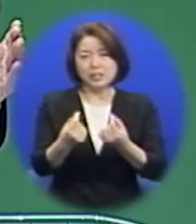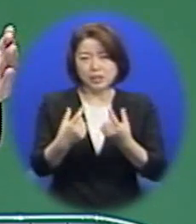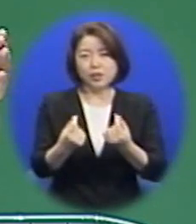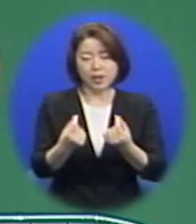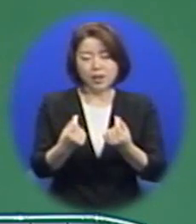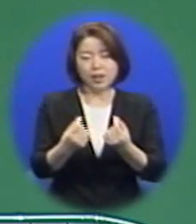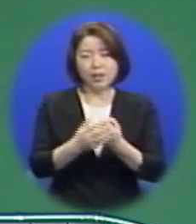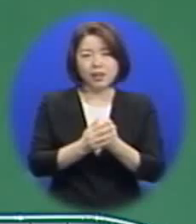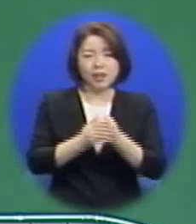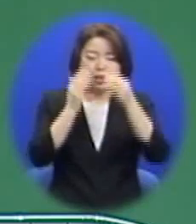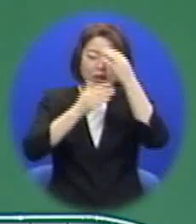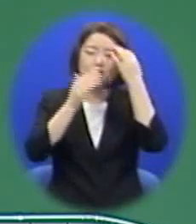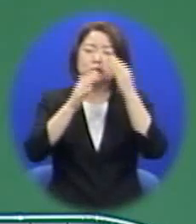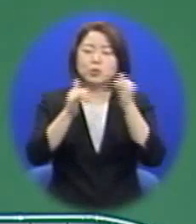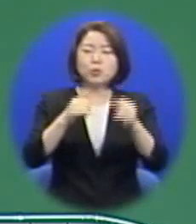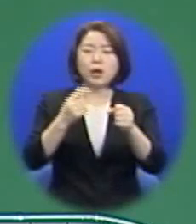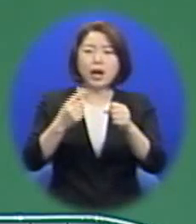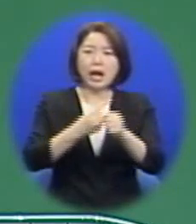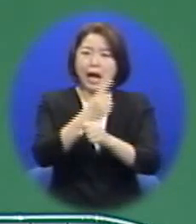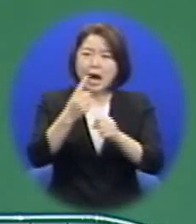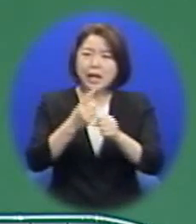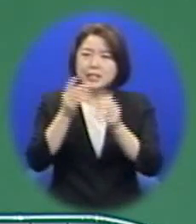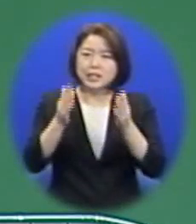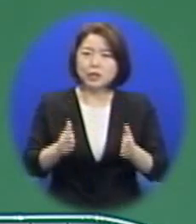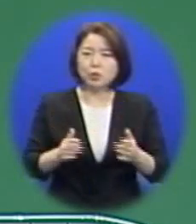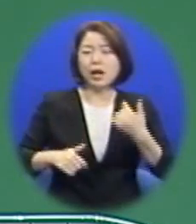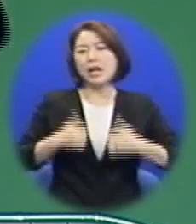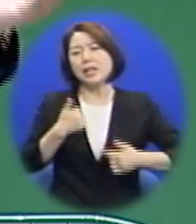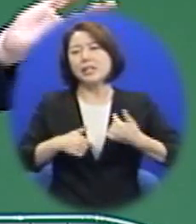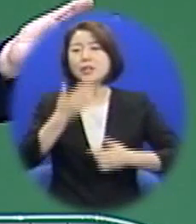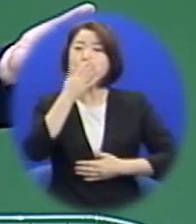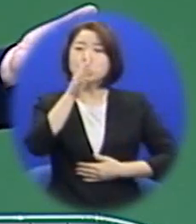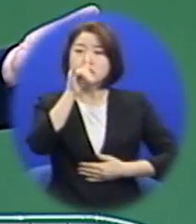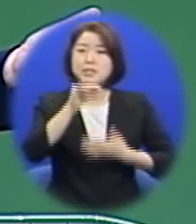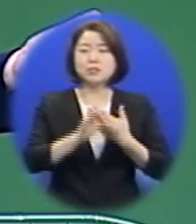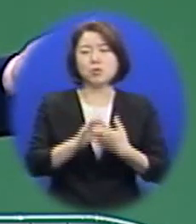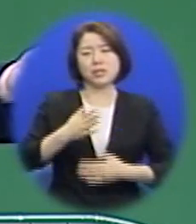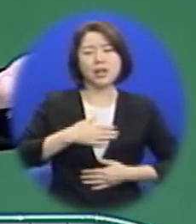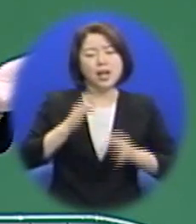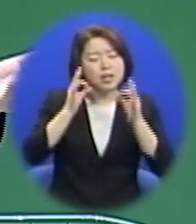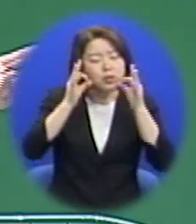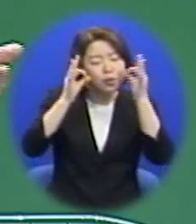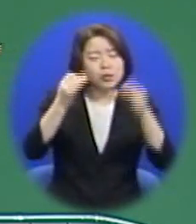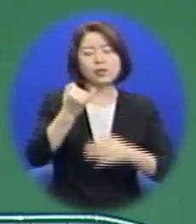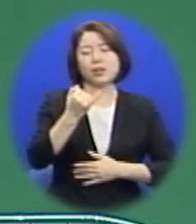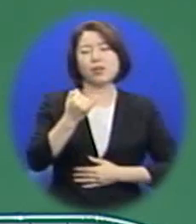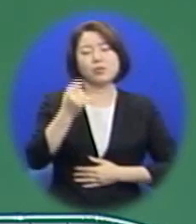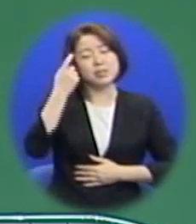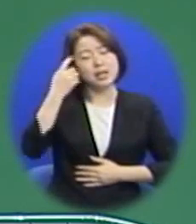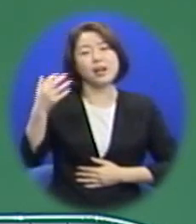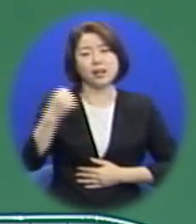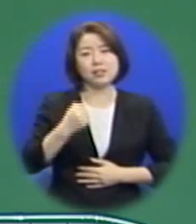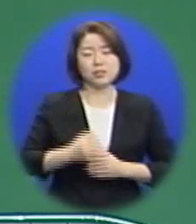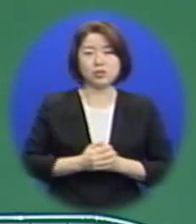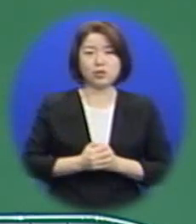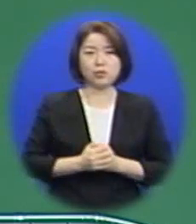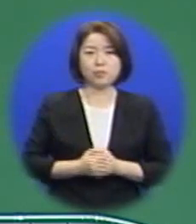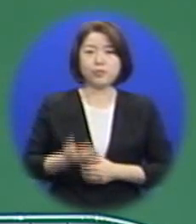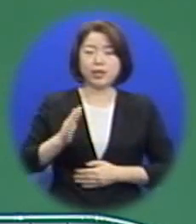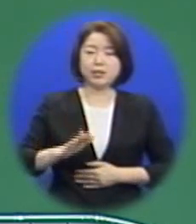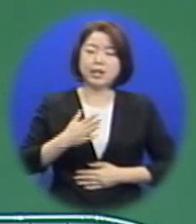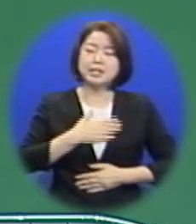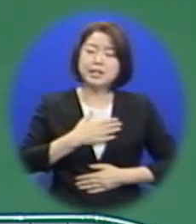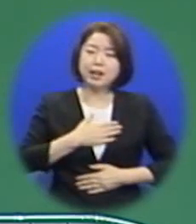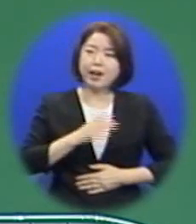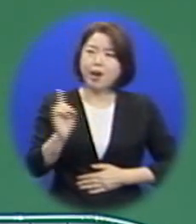예배 드리는데 좀 기쁠 수가 있으면 제가 할 수 있는 최선이라고 생각했어요. 근데 제가 도대체